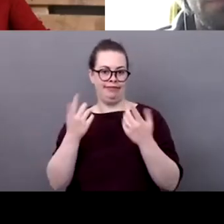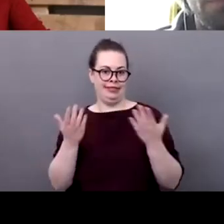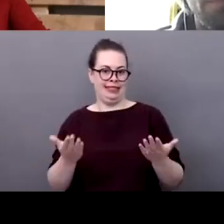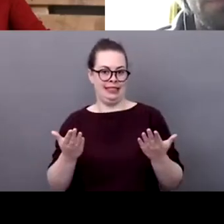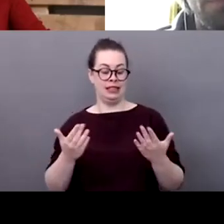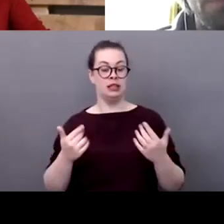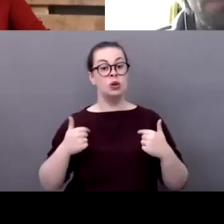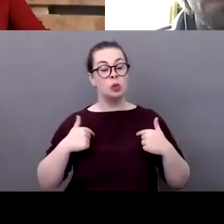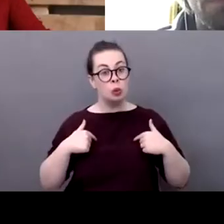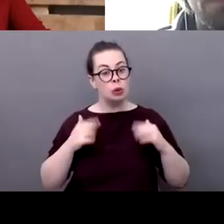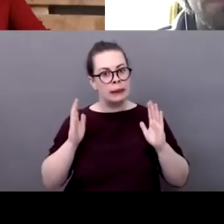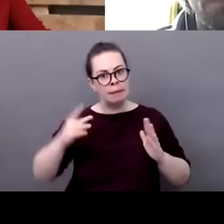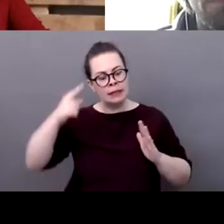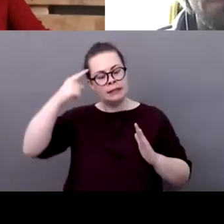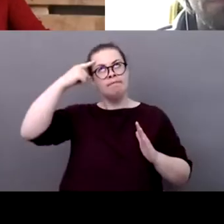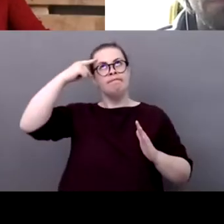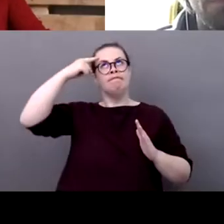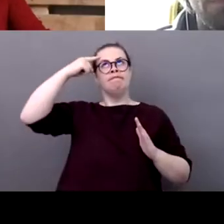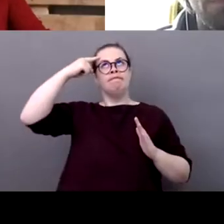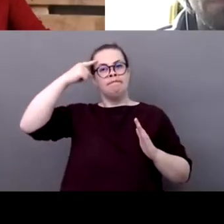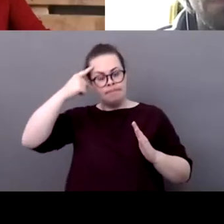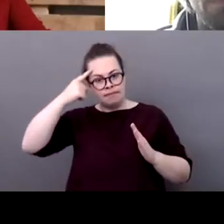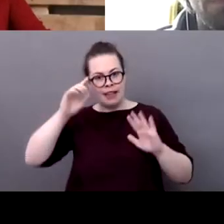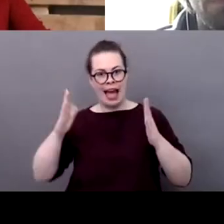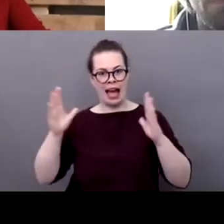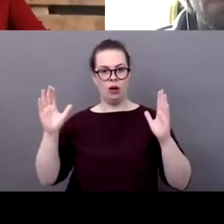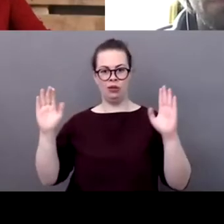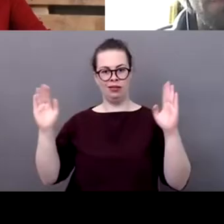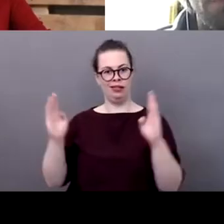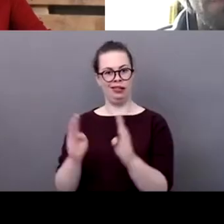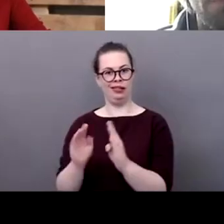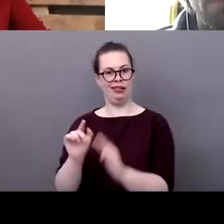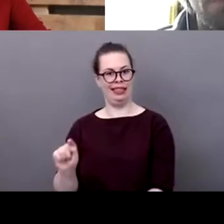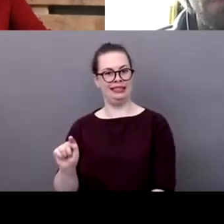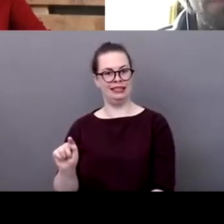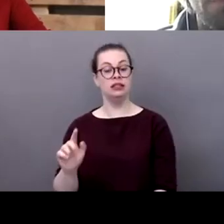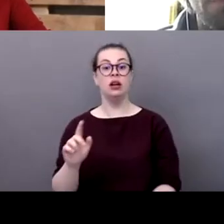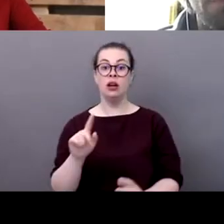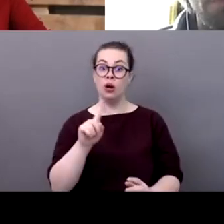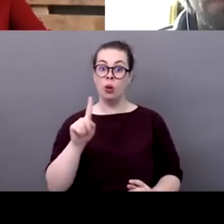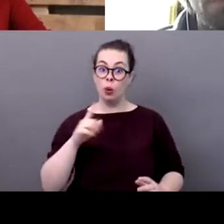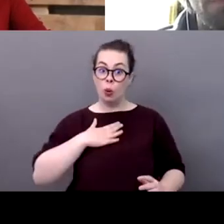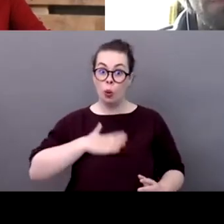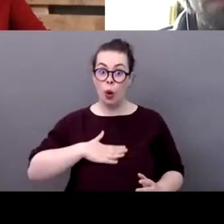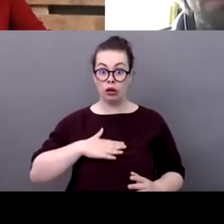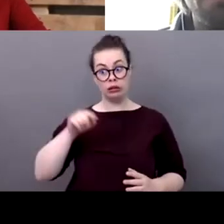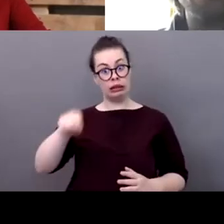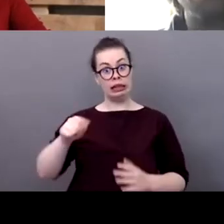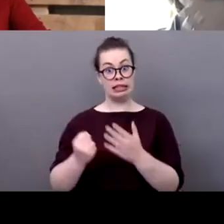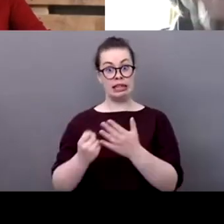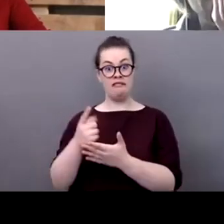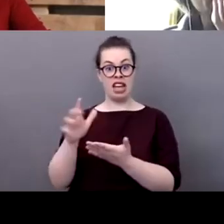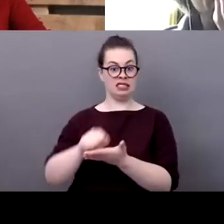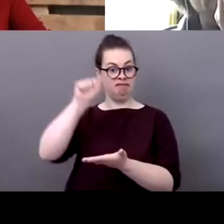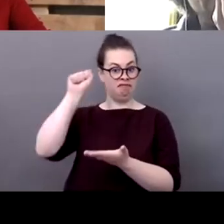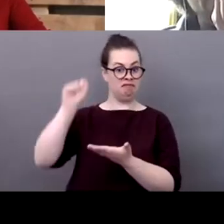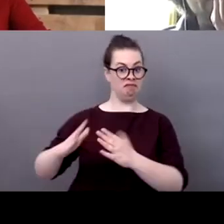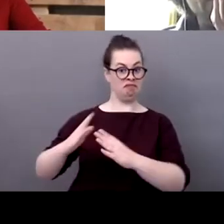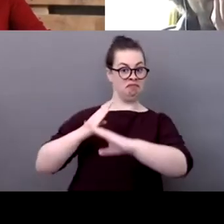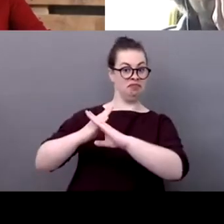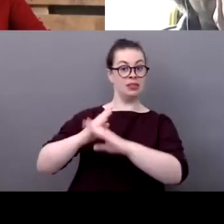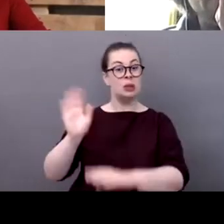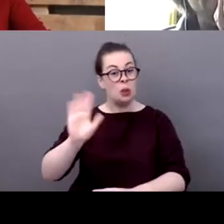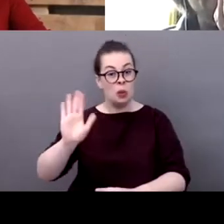un impact négatif sur l'environnement. Il faut juste diminuer cet impact, voire faire en sorte qu'il tende vers zéro, même si le zéro